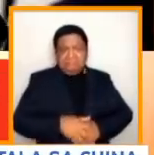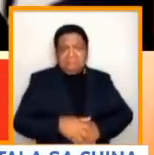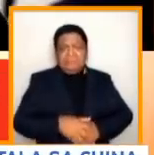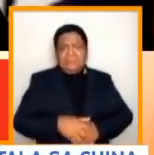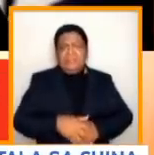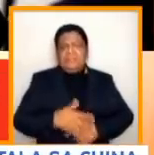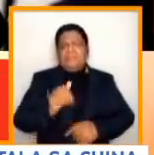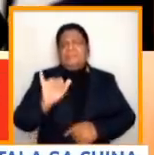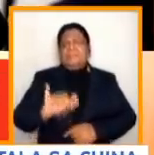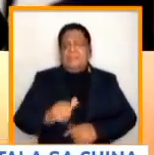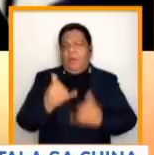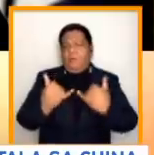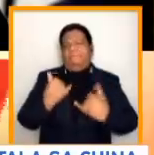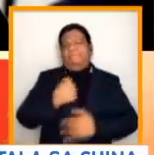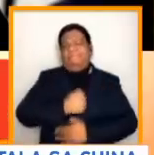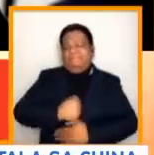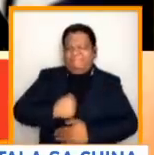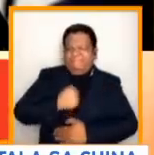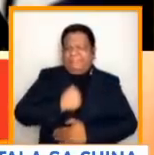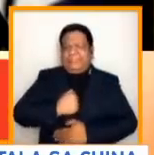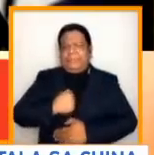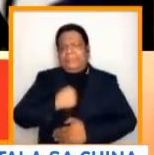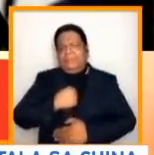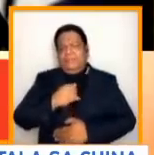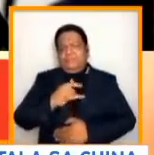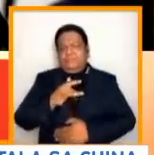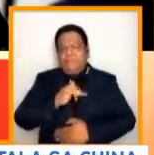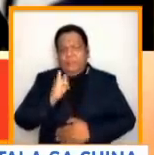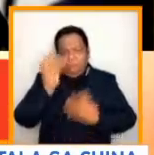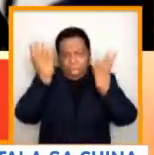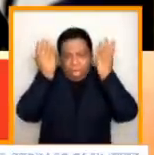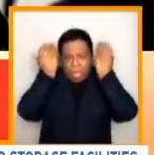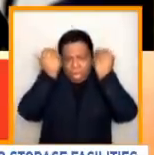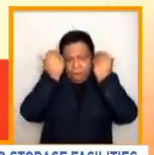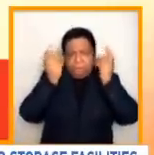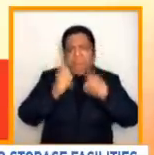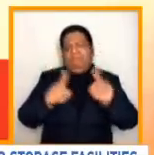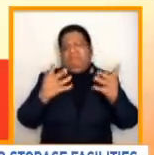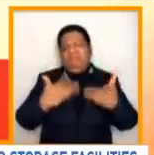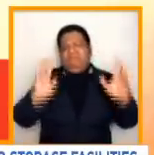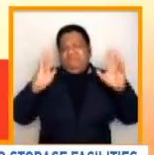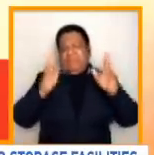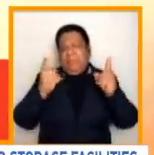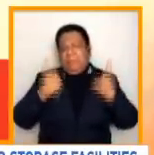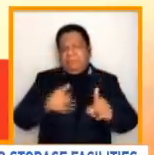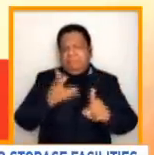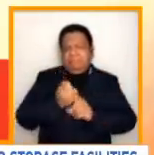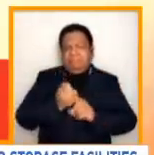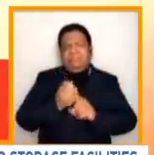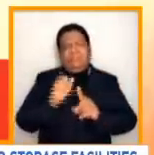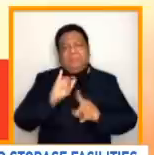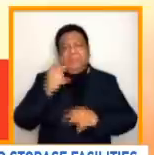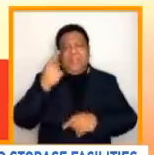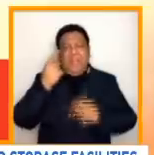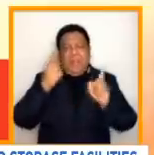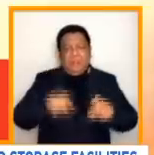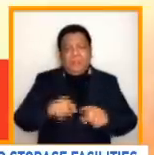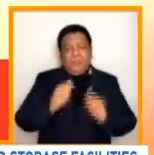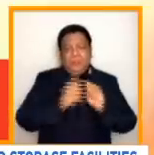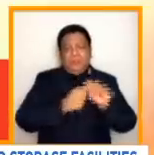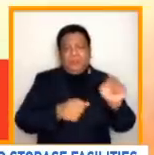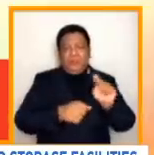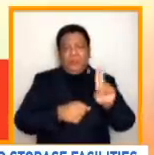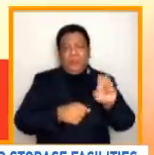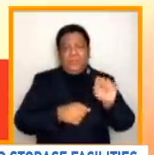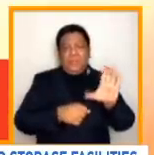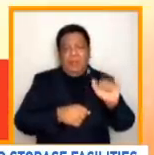Nagsisisi na at parang maamong tupa. Pero tapos ang lahat, kagaya ng nakita natin, kagaya ng kay Nuesca, na walang